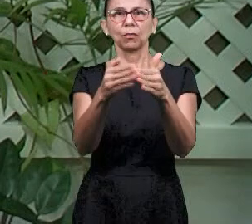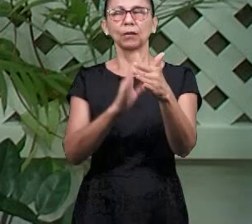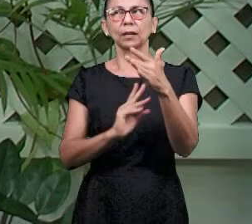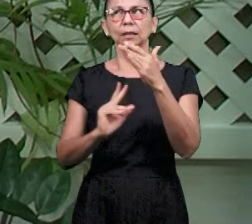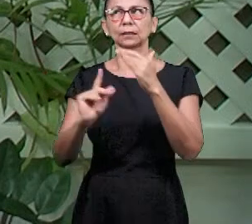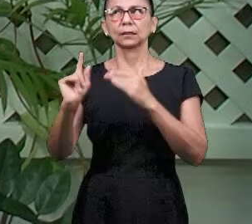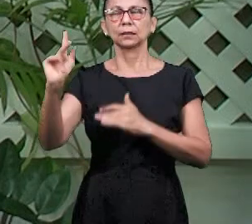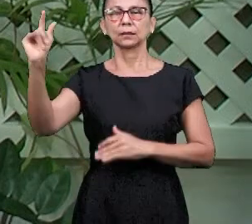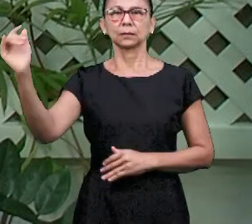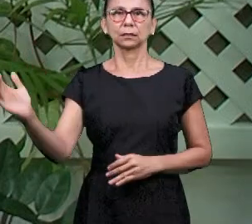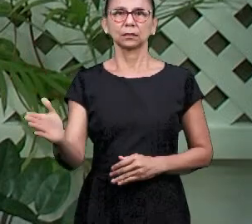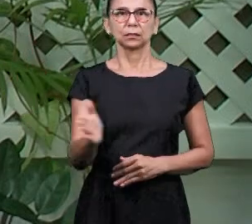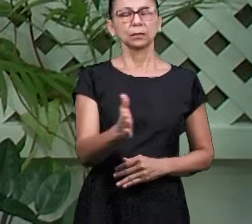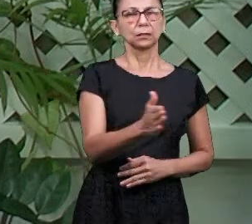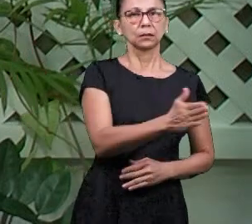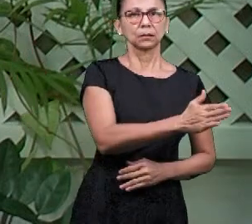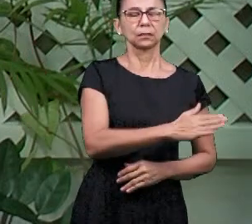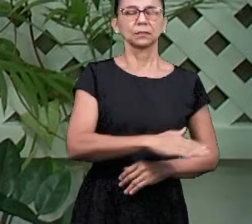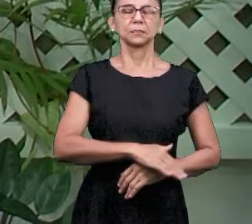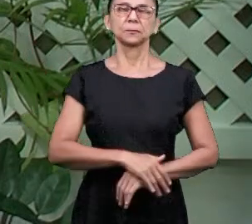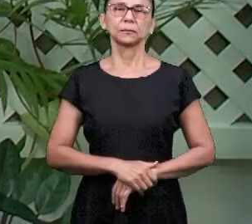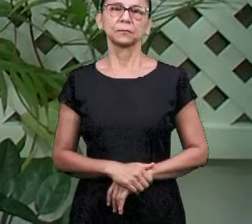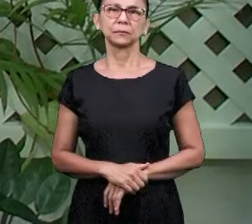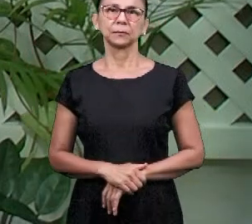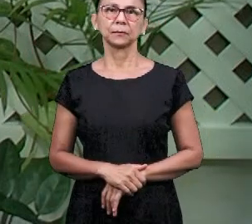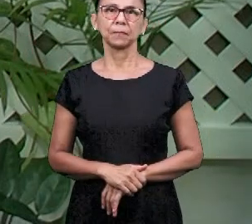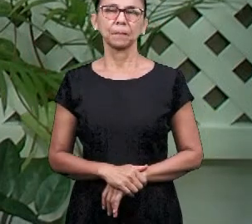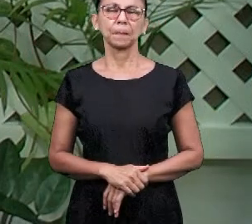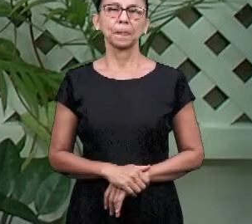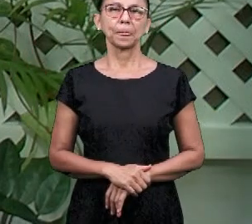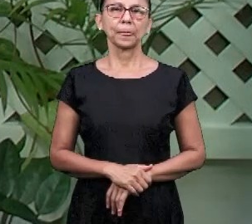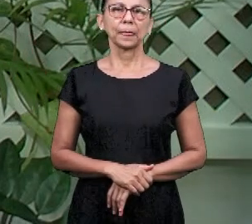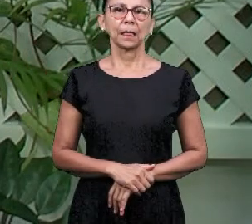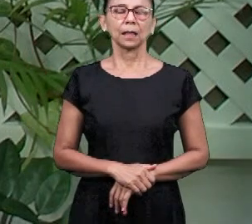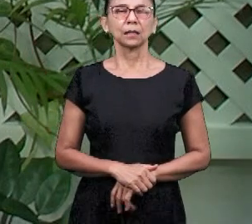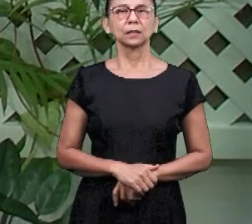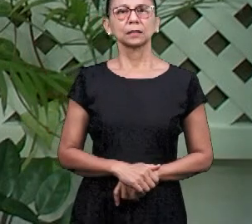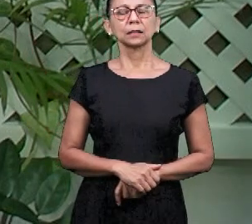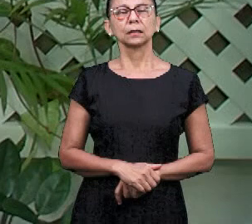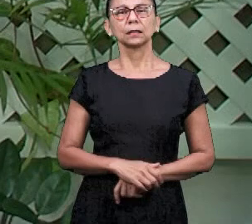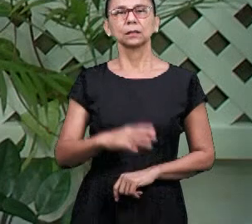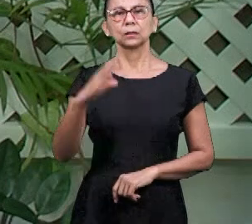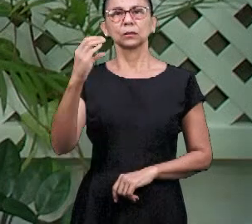ça que c'est important. Nous ne sommes pas simplement en train de suivre quelqu'un,